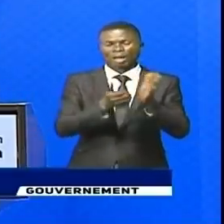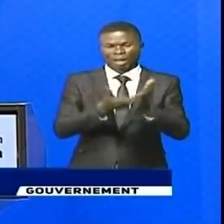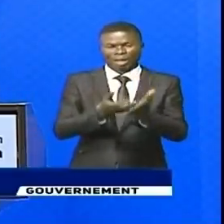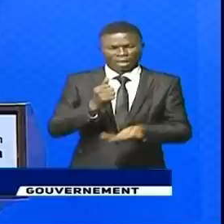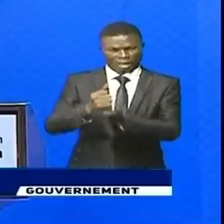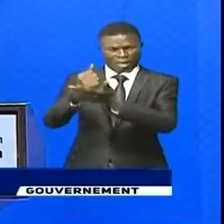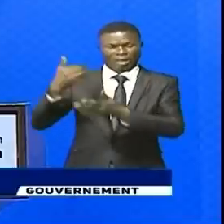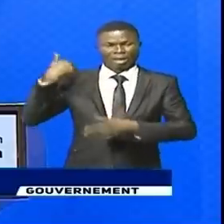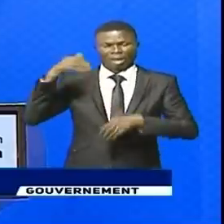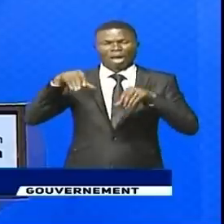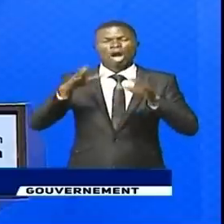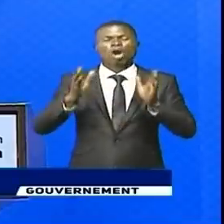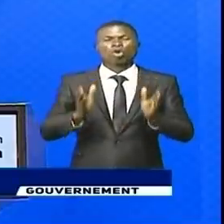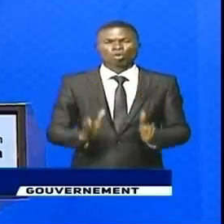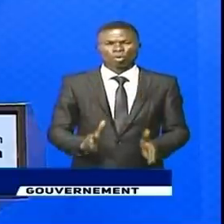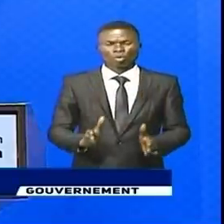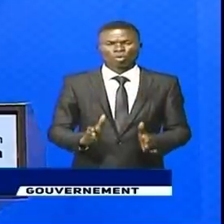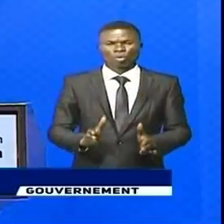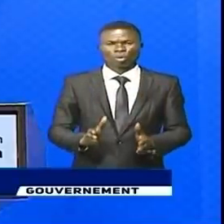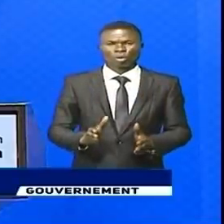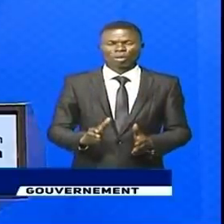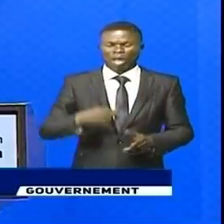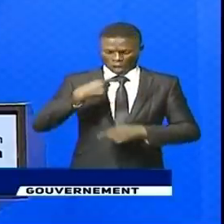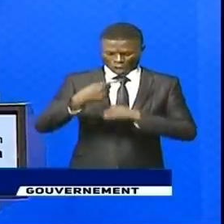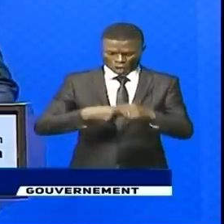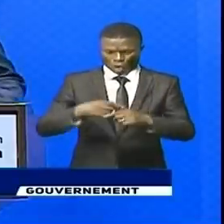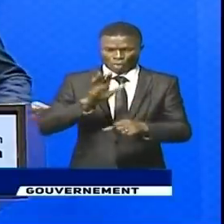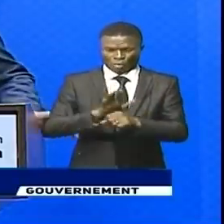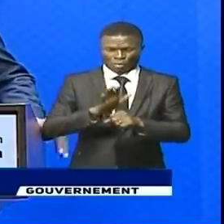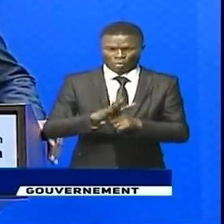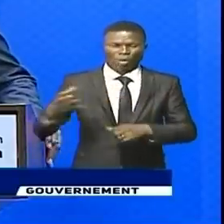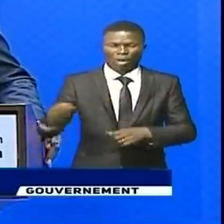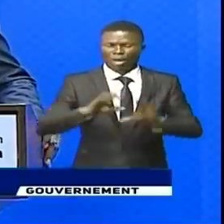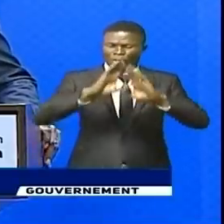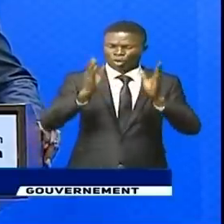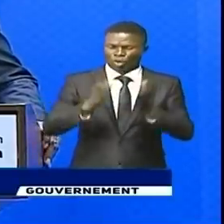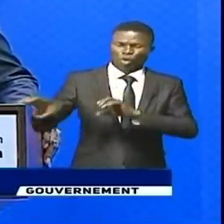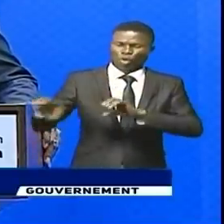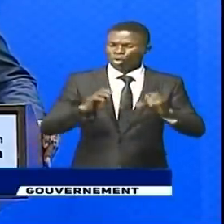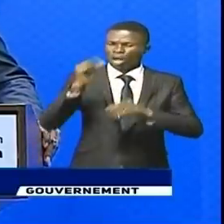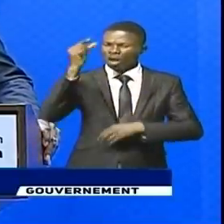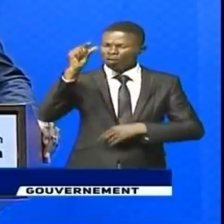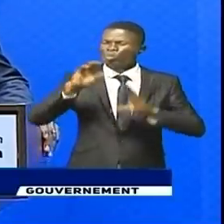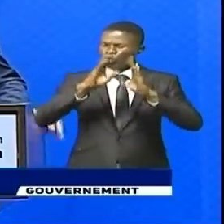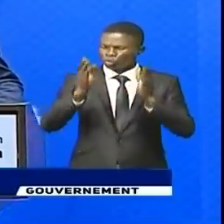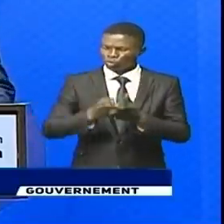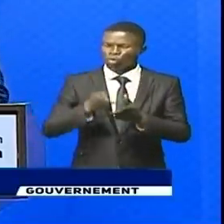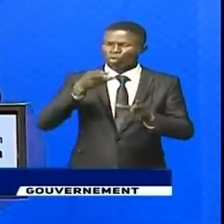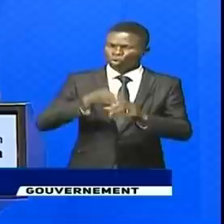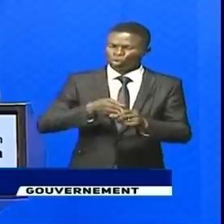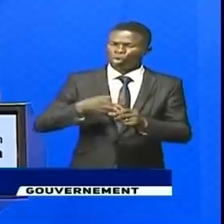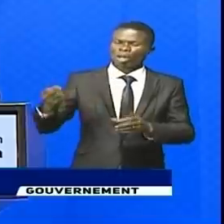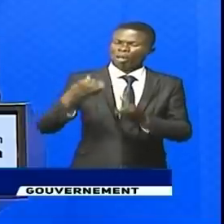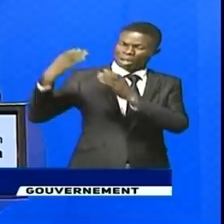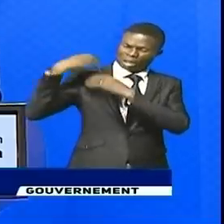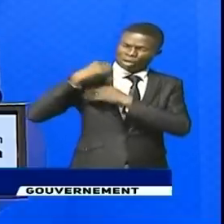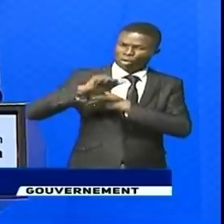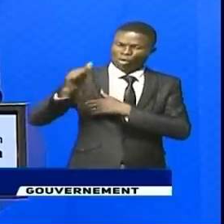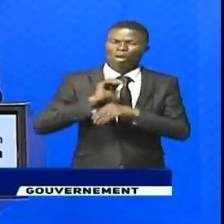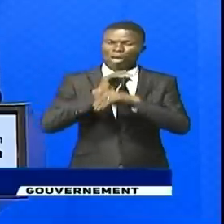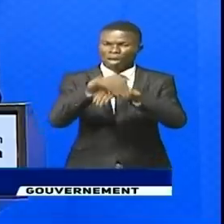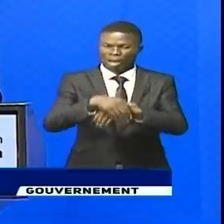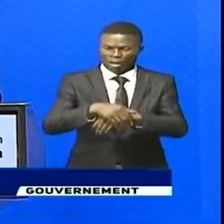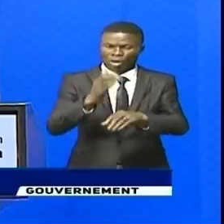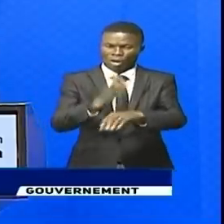à l'état congolais de reprendre pleinement possession les ses actifs miniers et pétroliers dans le disposer en vue donc d'engager un nouveau